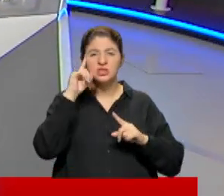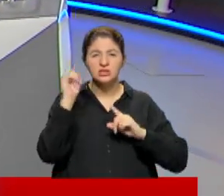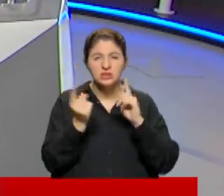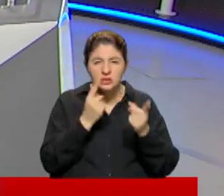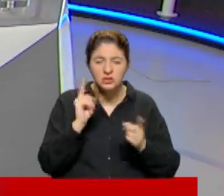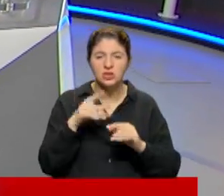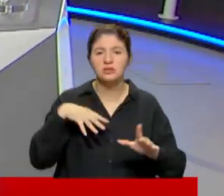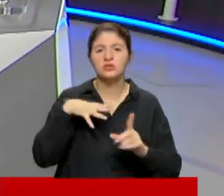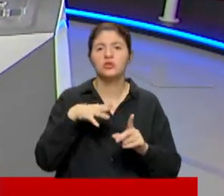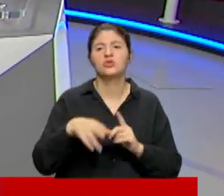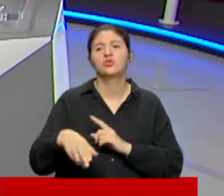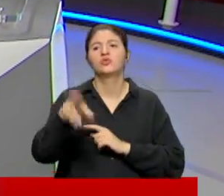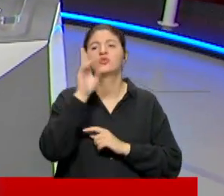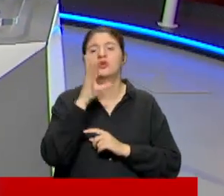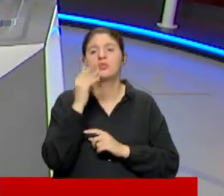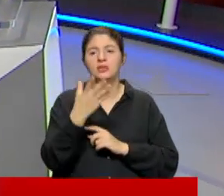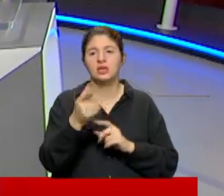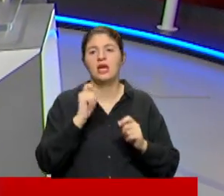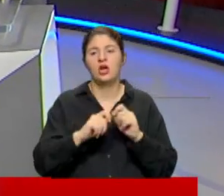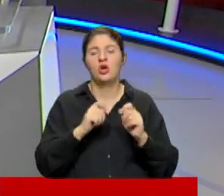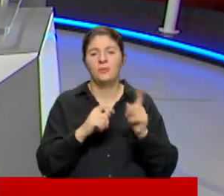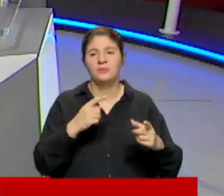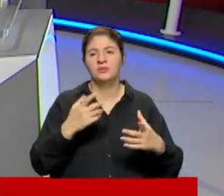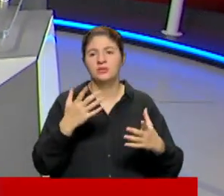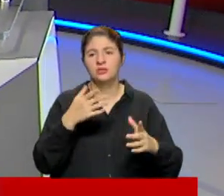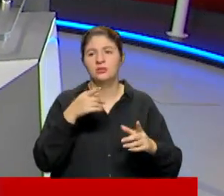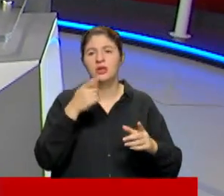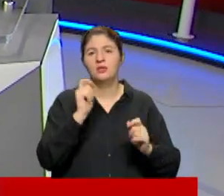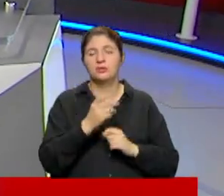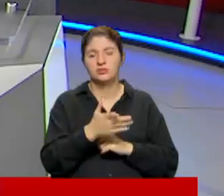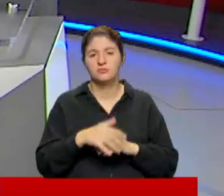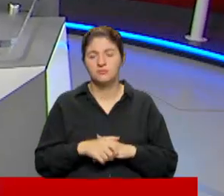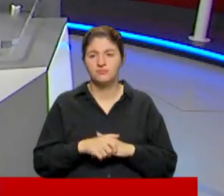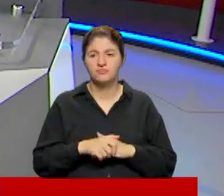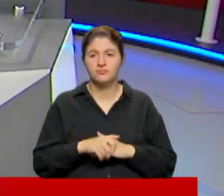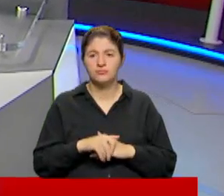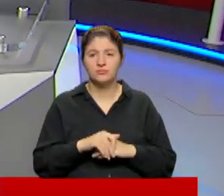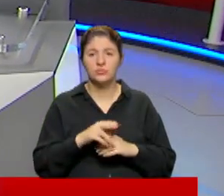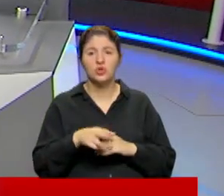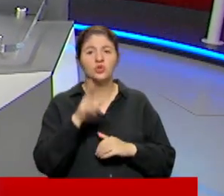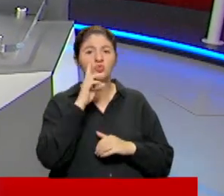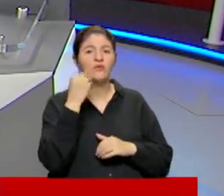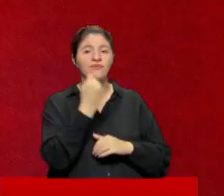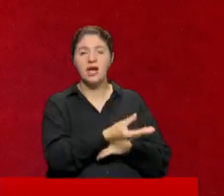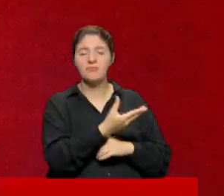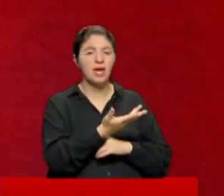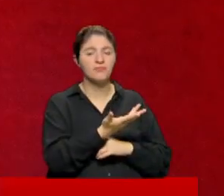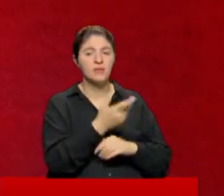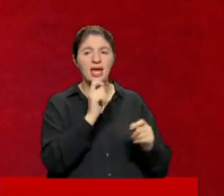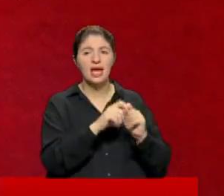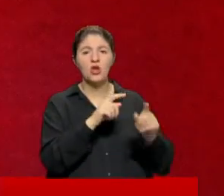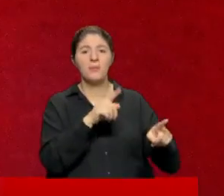saldırıların son mermisi de ekonomimize sıkıldı son mermi ekonomiye sıkıldı